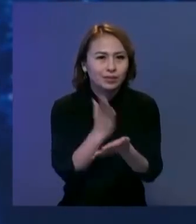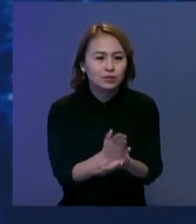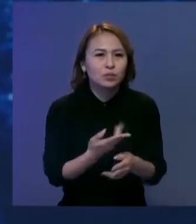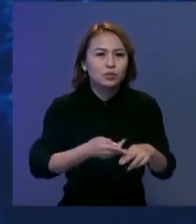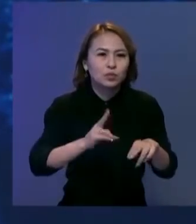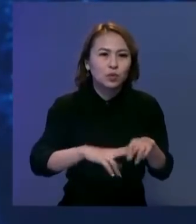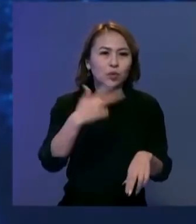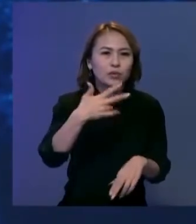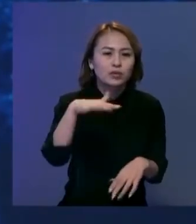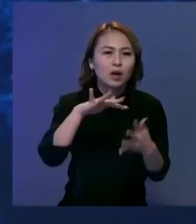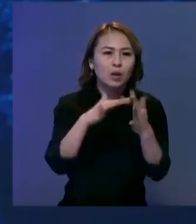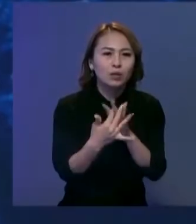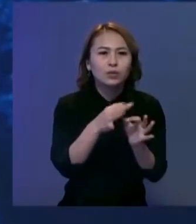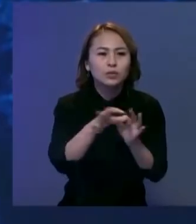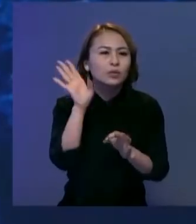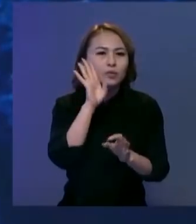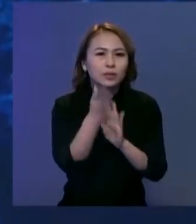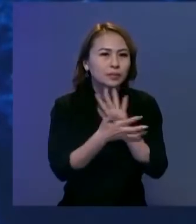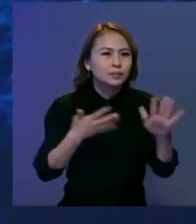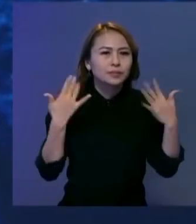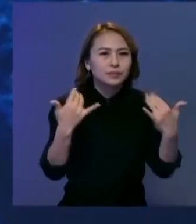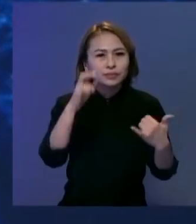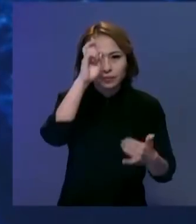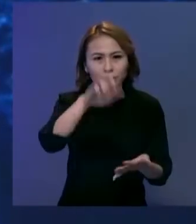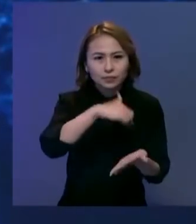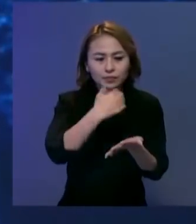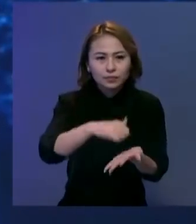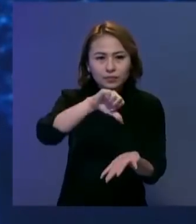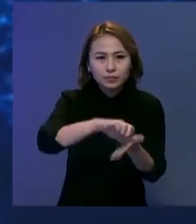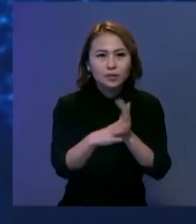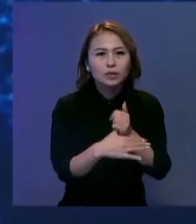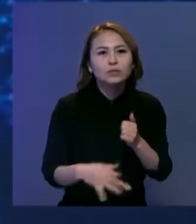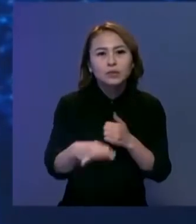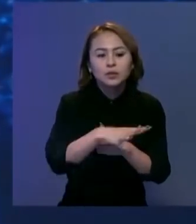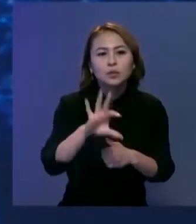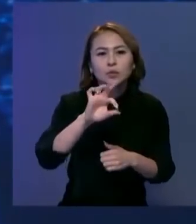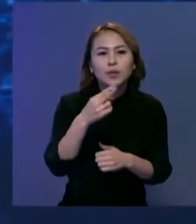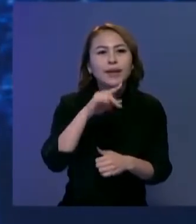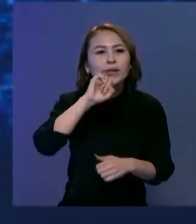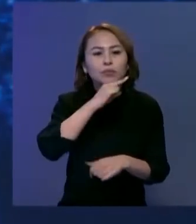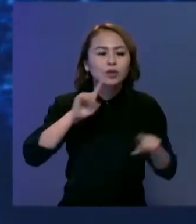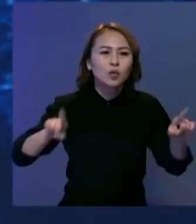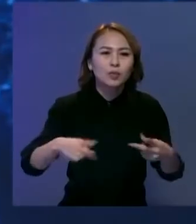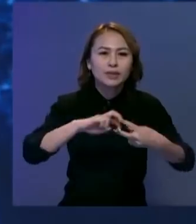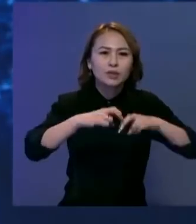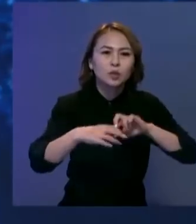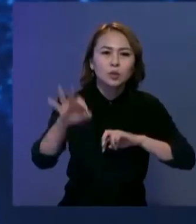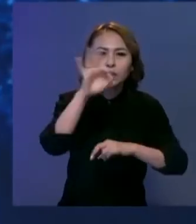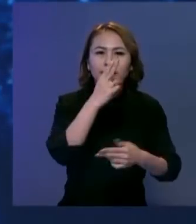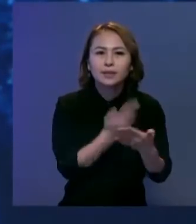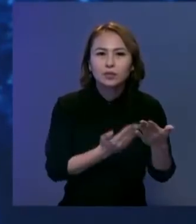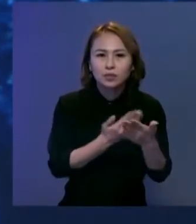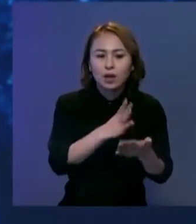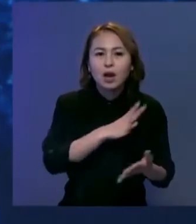Облыс бойынша 30 ауылға ауысу жетпеген. Бүгін мемлекет башысының қатсу мен Атрау облысының әлеметтік экономикалық даму мәселелері